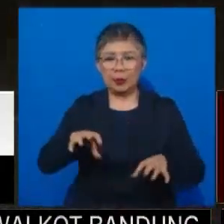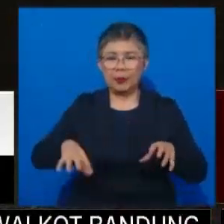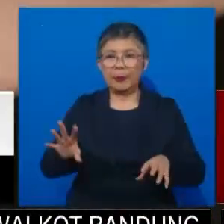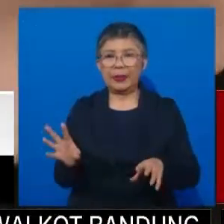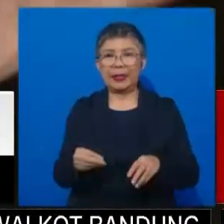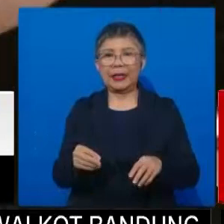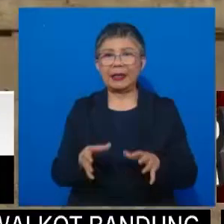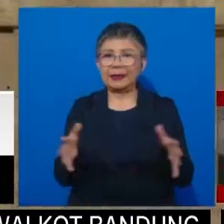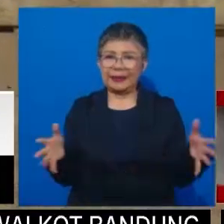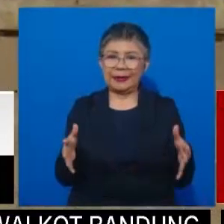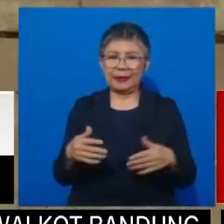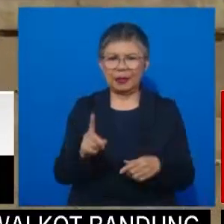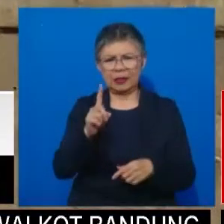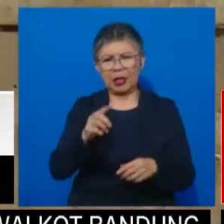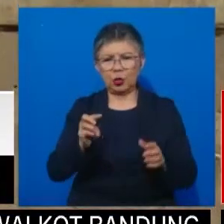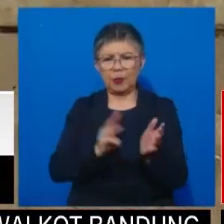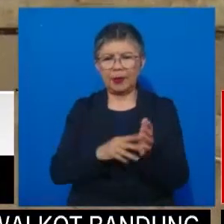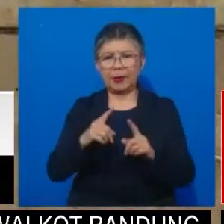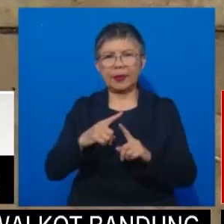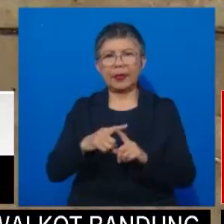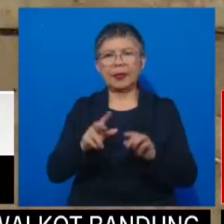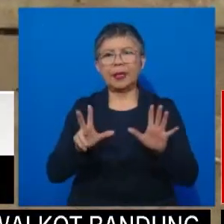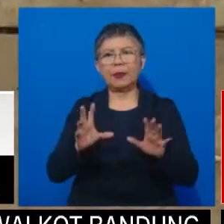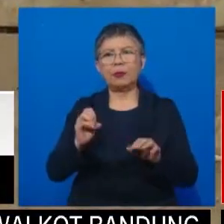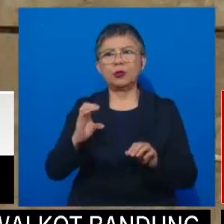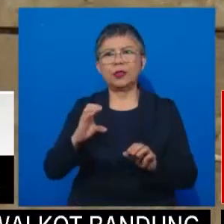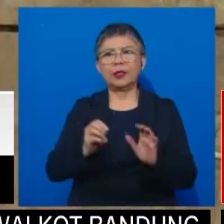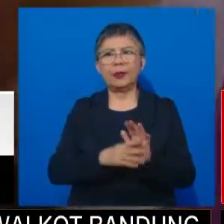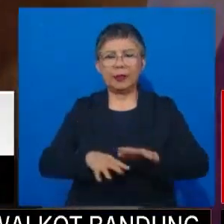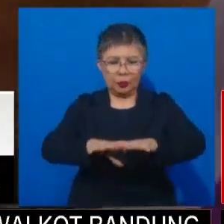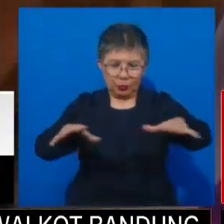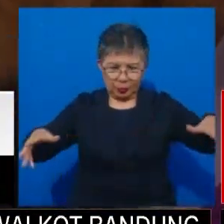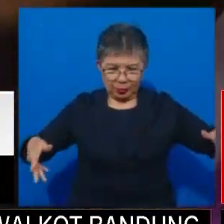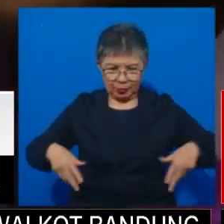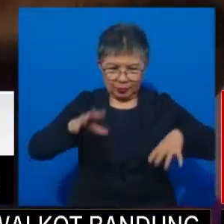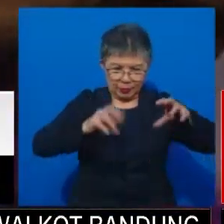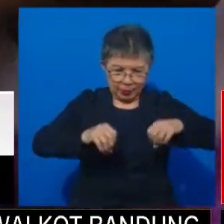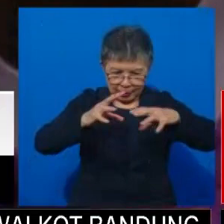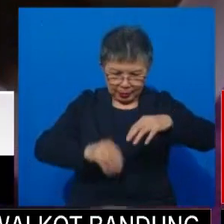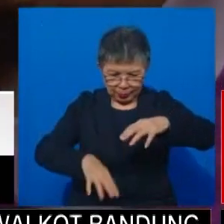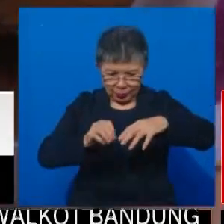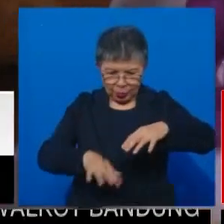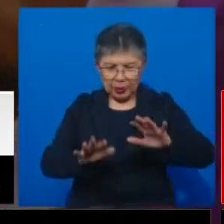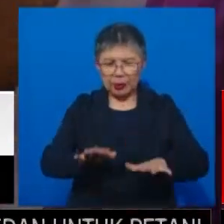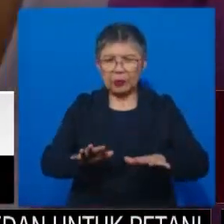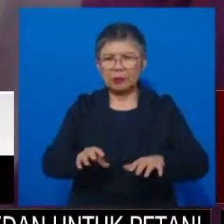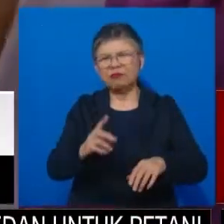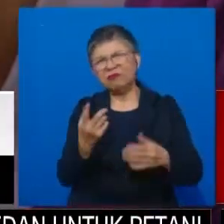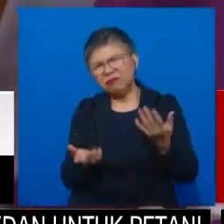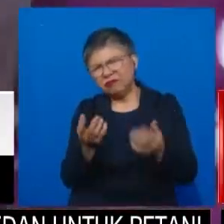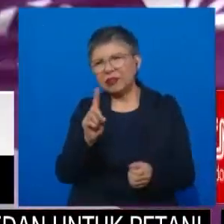yang berukuran sekitar 1 meter kali 80 cm. Endapan lumpur ini akan didiamkan sekitar 1